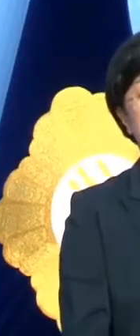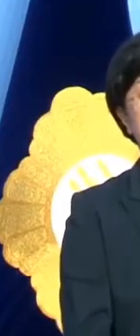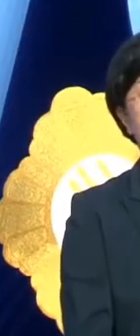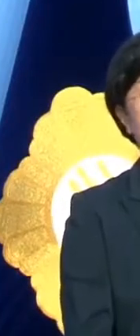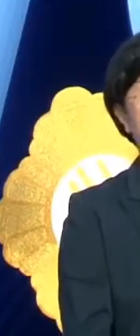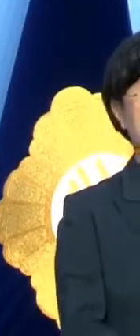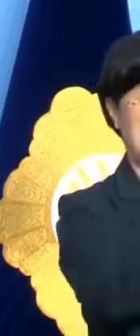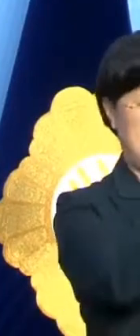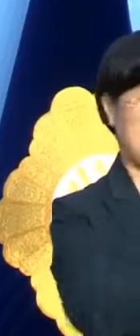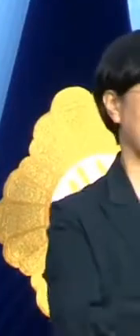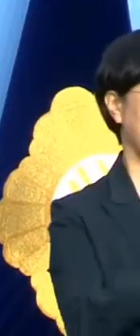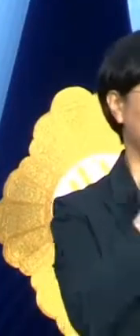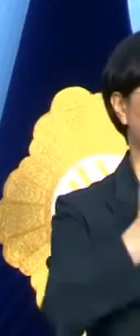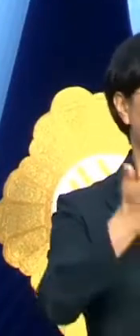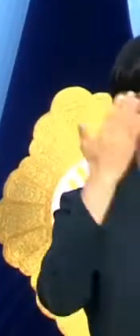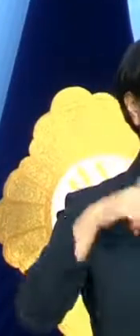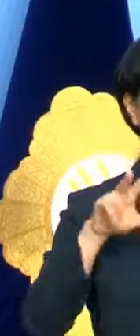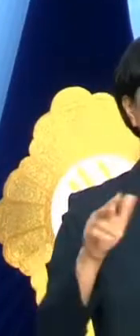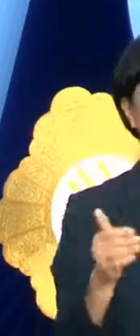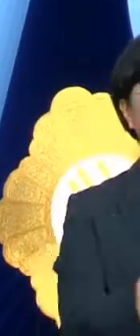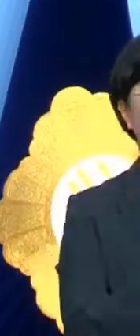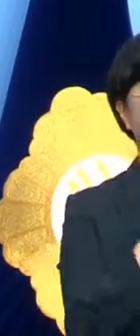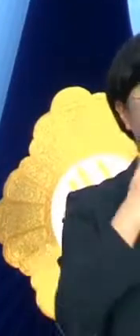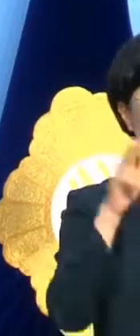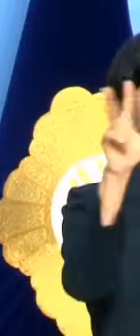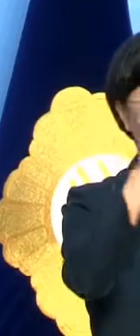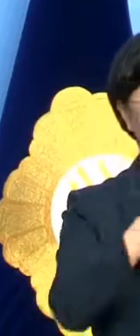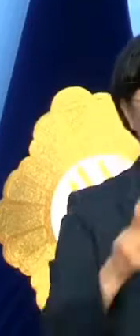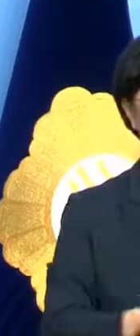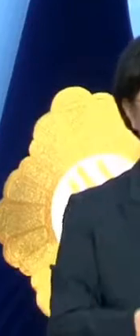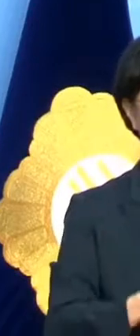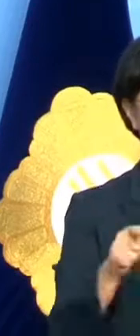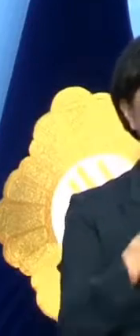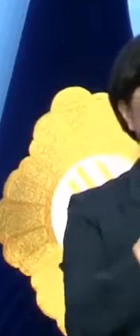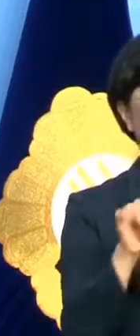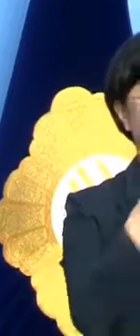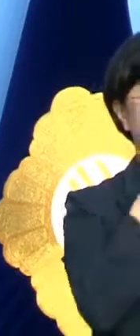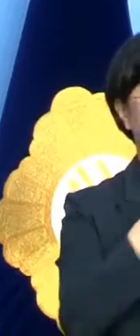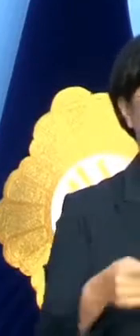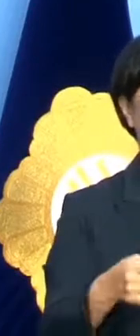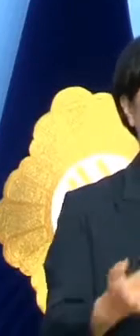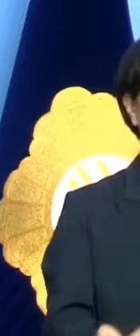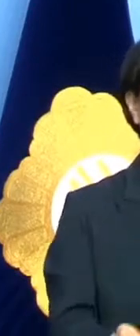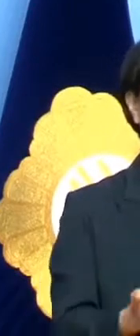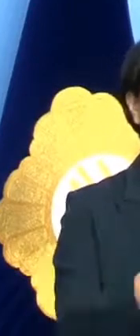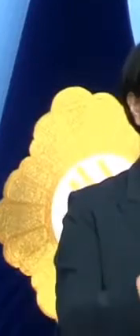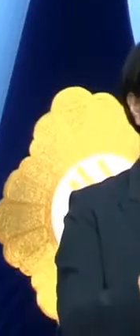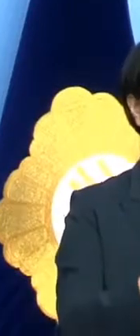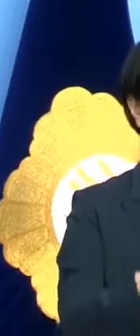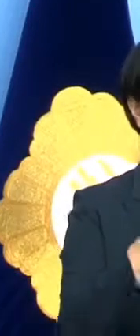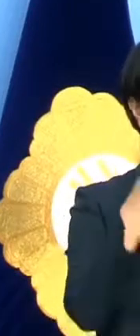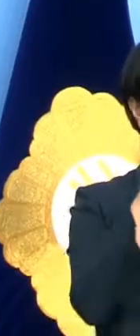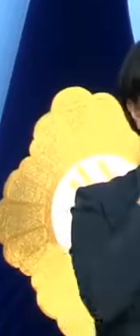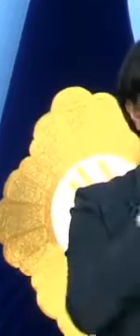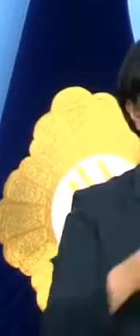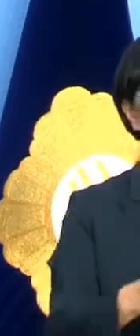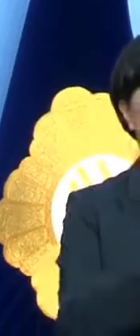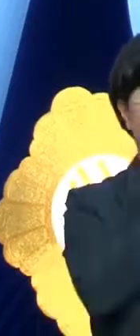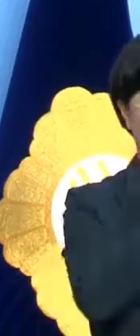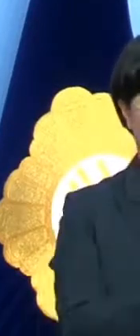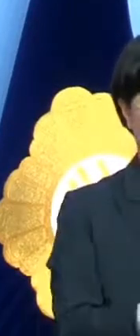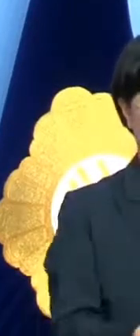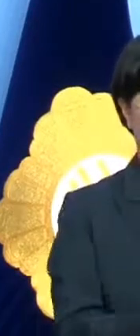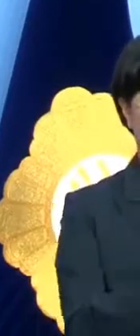유례없는 폭우로 인해서 전국의 안타까운 임명 필요와 함께 막대한 재산피해가 지금도 계속되고